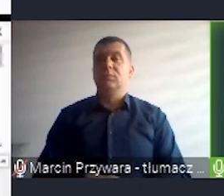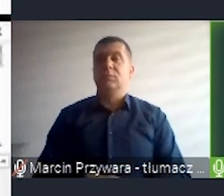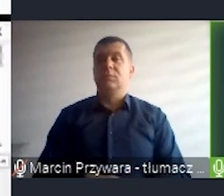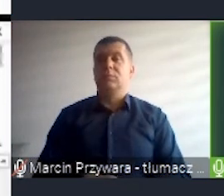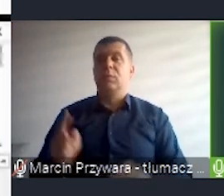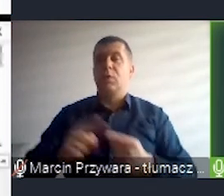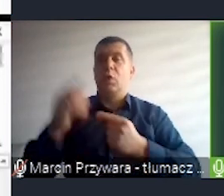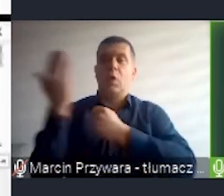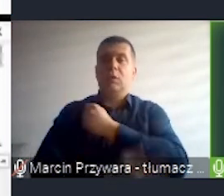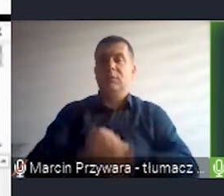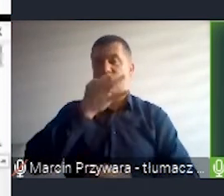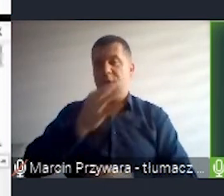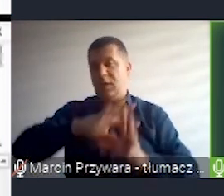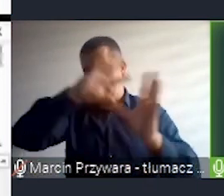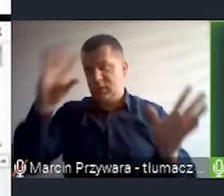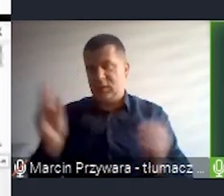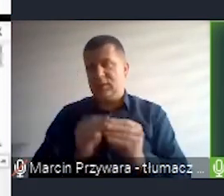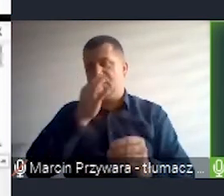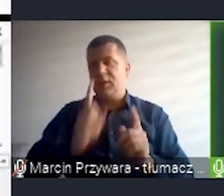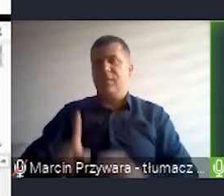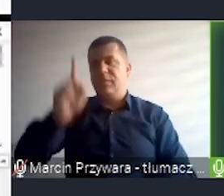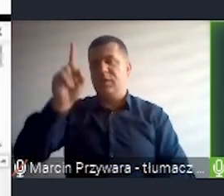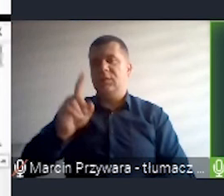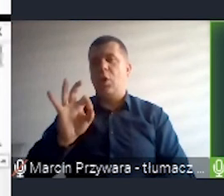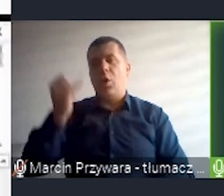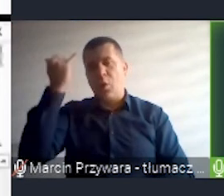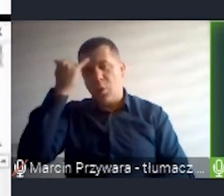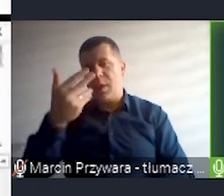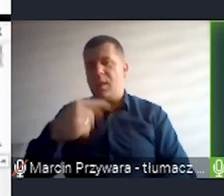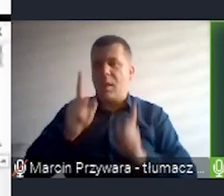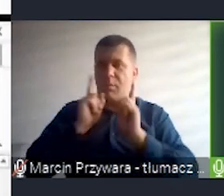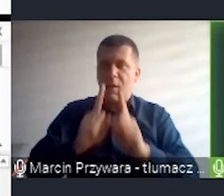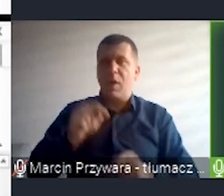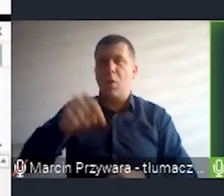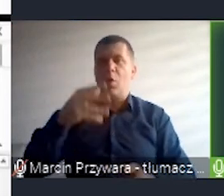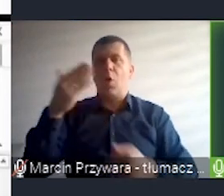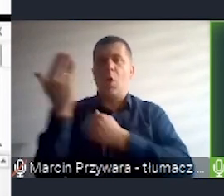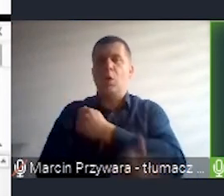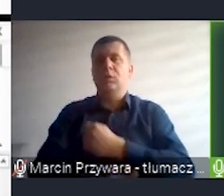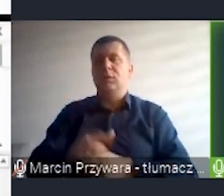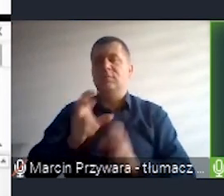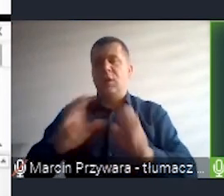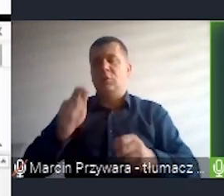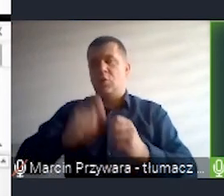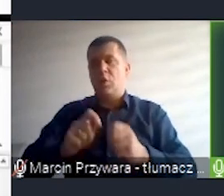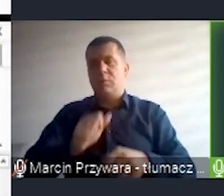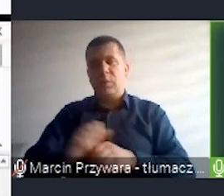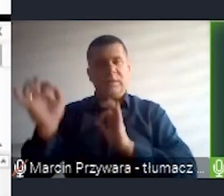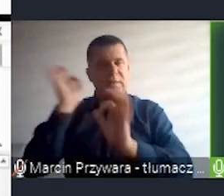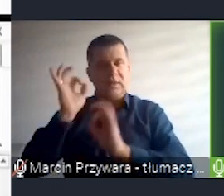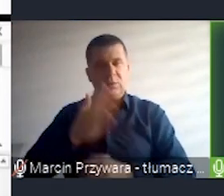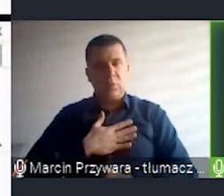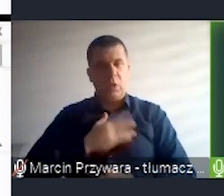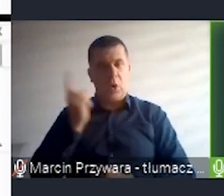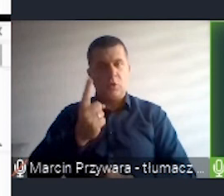ostatnie pytanie. Te wszystkie pytania wyżej były pytania o uchybienia i nieprawidłowości, a tu, czy podczas kontroli wystąpiły sygnały